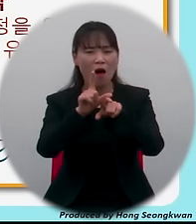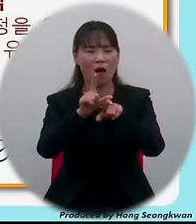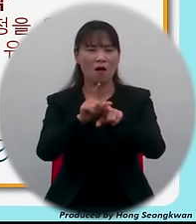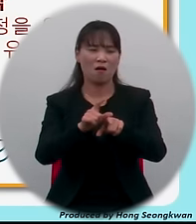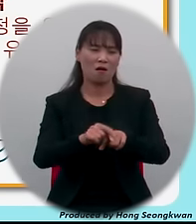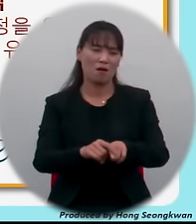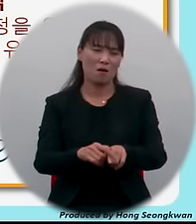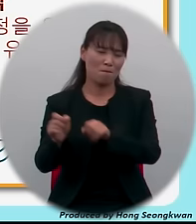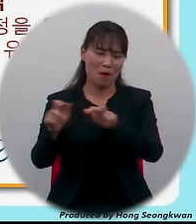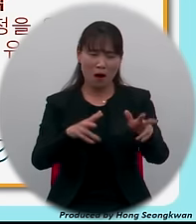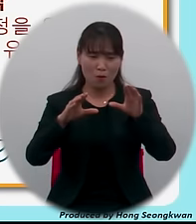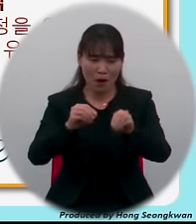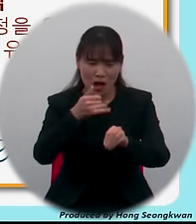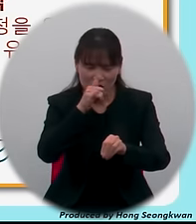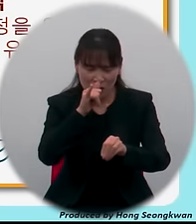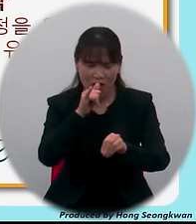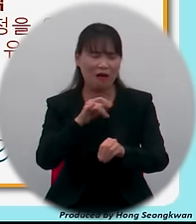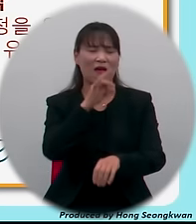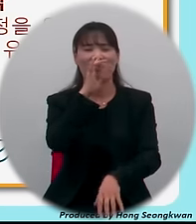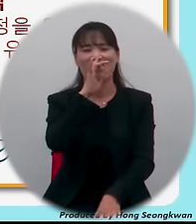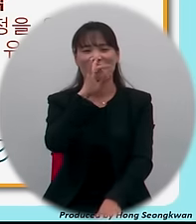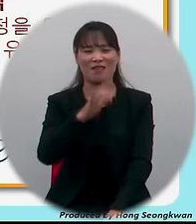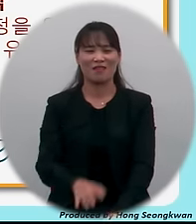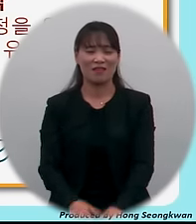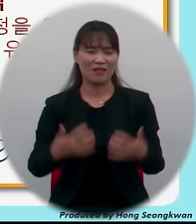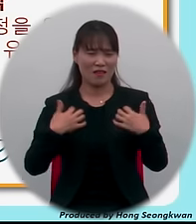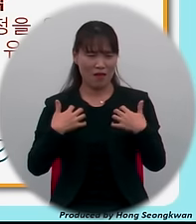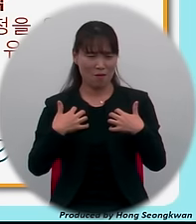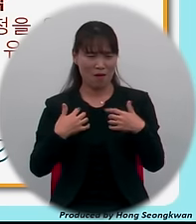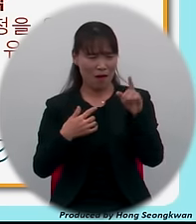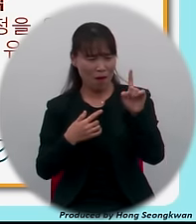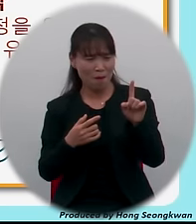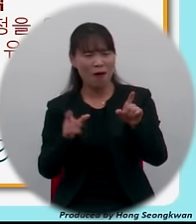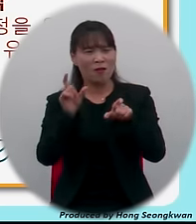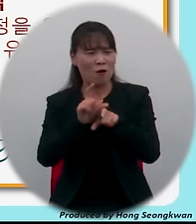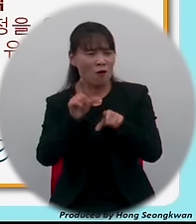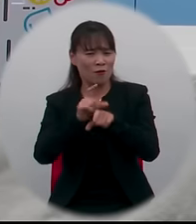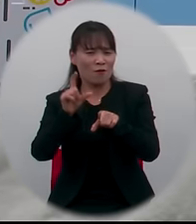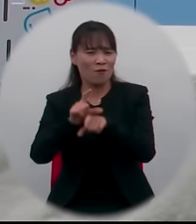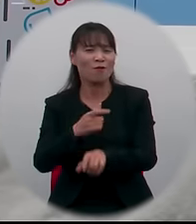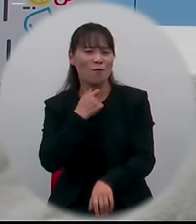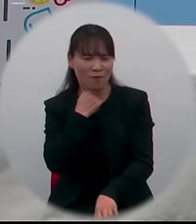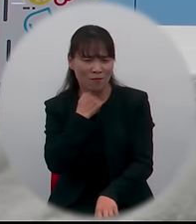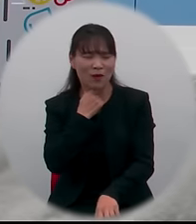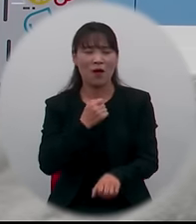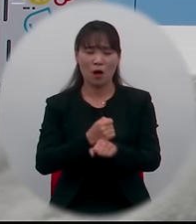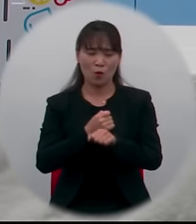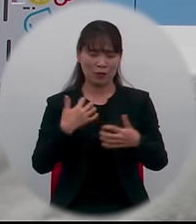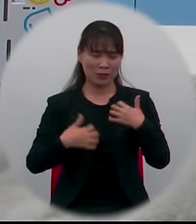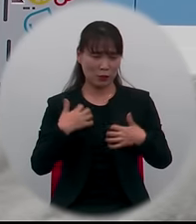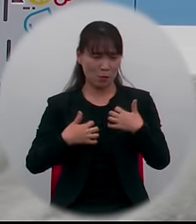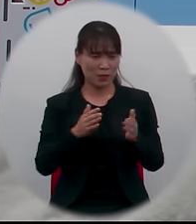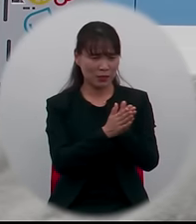망한 게임이라 그래요 게임은요 한 판 더 하게끔 만들어져 있고요 즐겁게 시작은 하지만 열받는 순간이